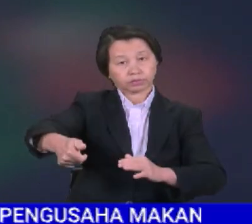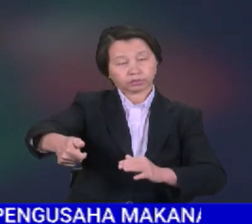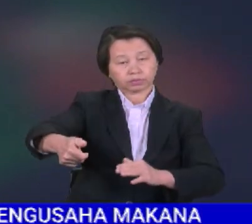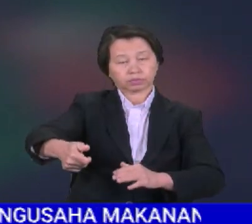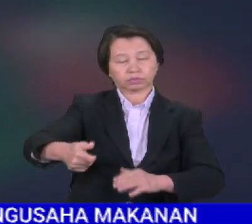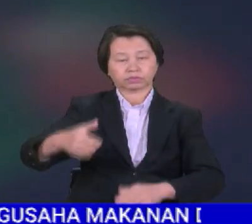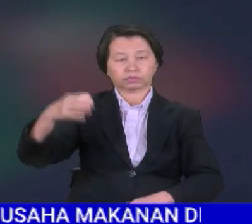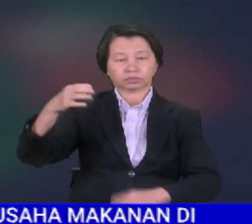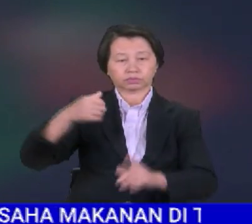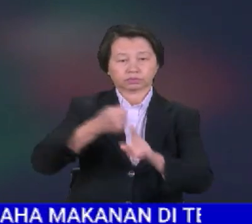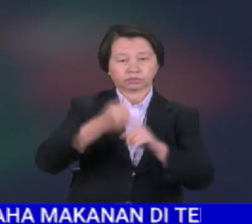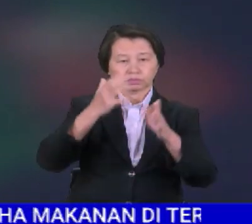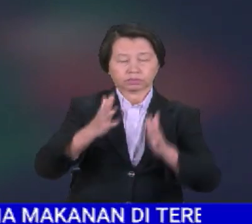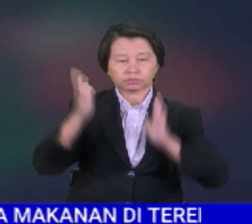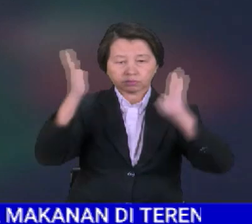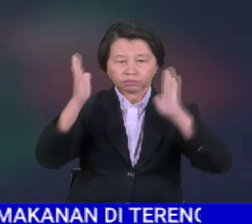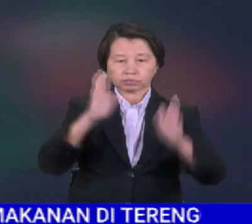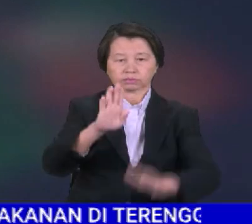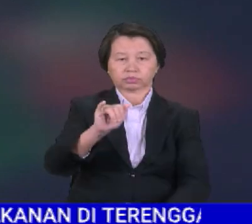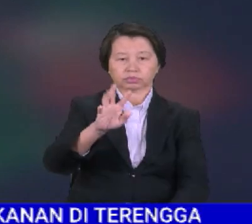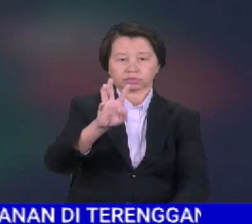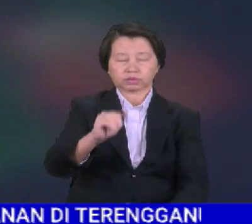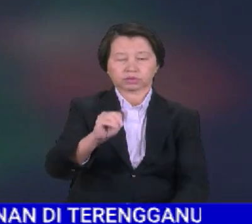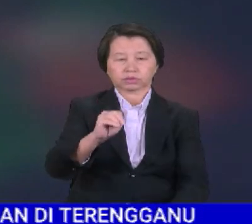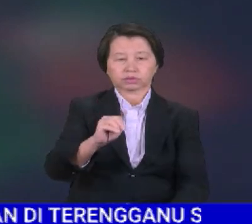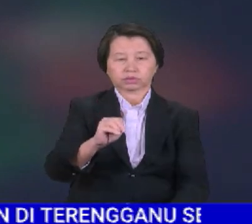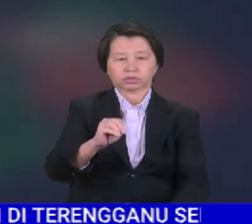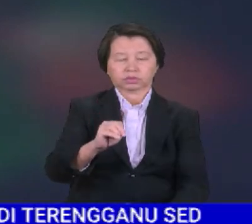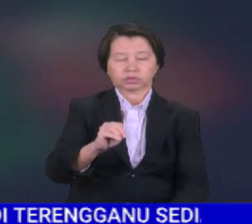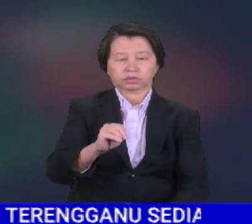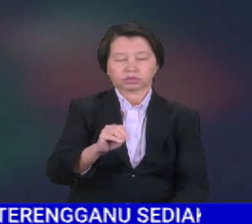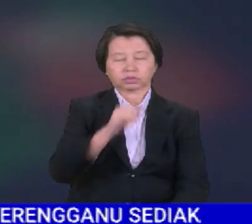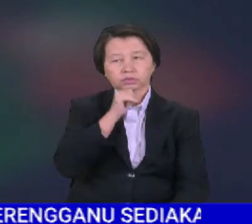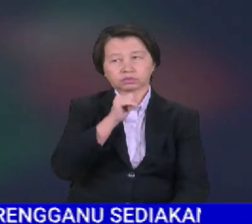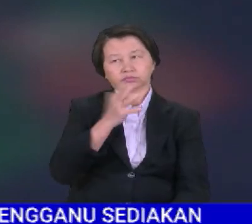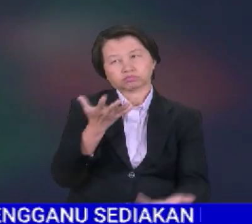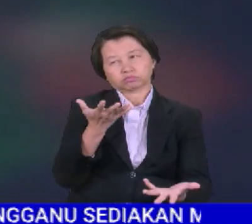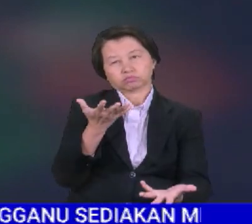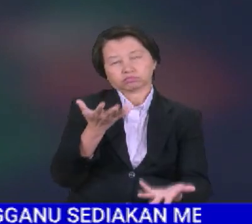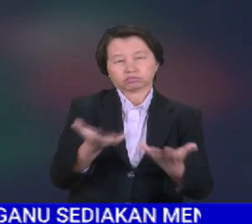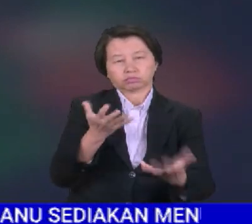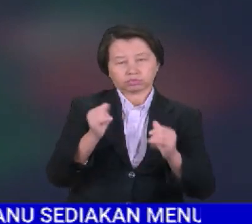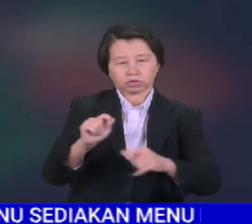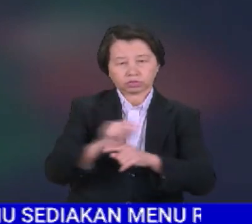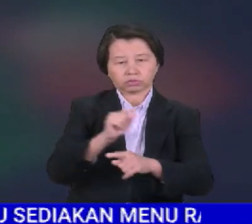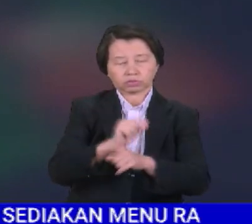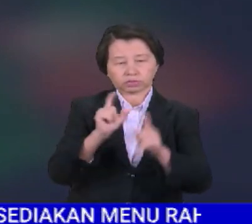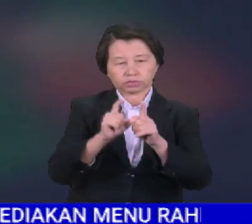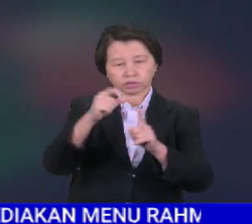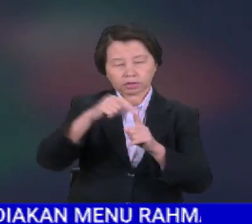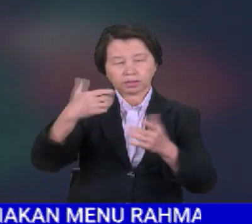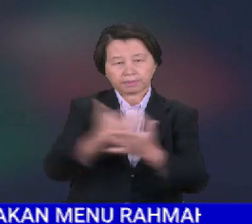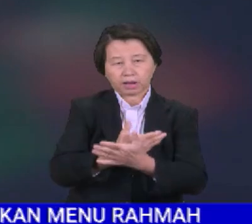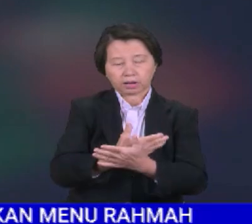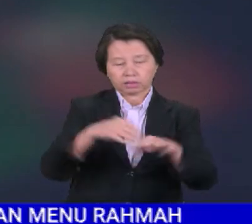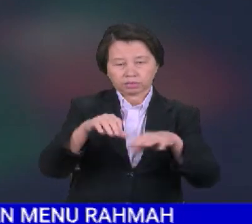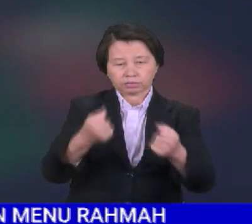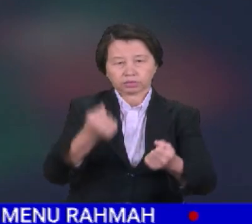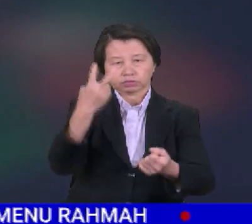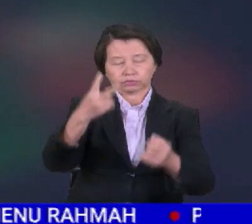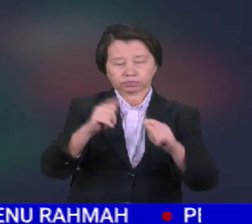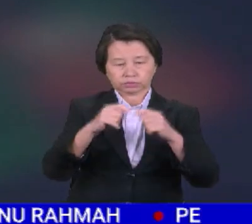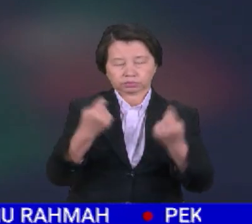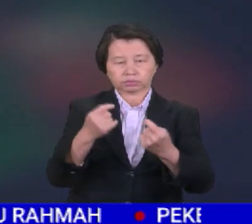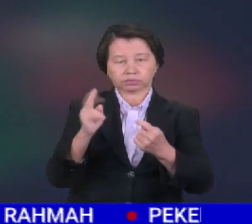kejtihan Bergo persatuan badminton Malaysia BM reximike tidak menolak kemungkinan untuk menggunakan tektikal baru iaitu memecahkan dua